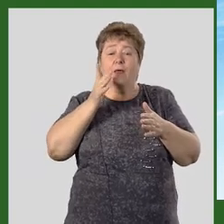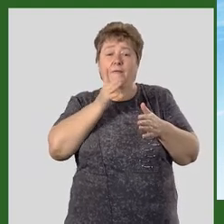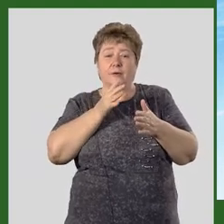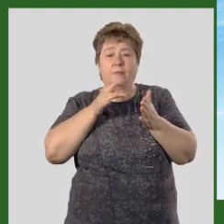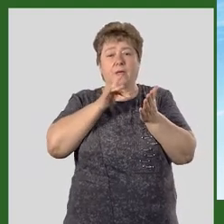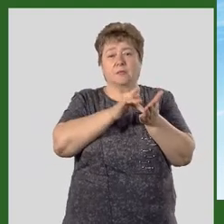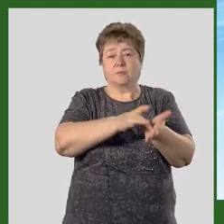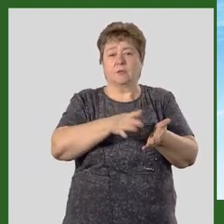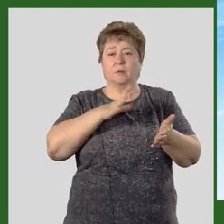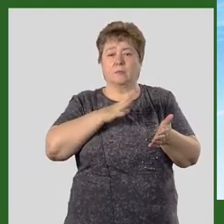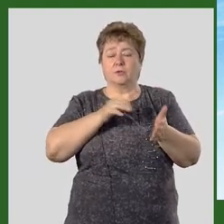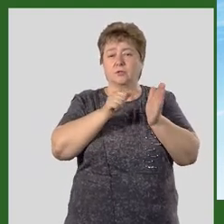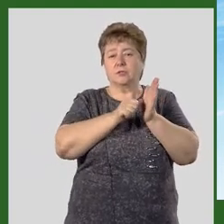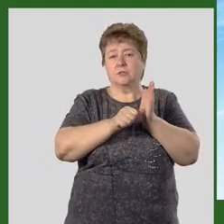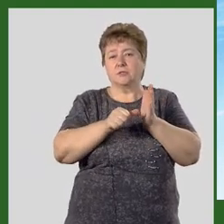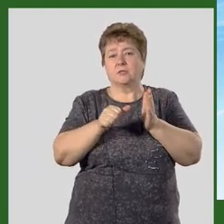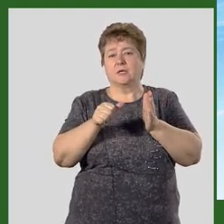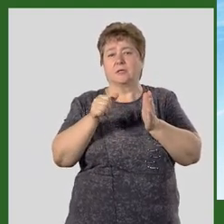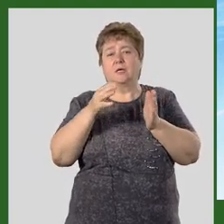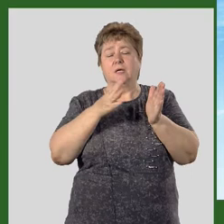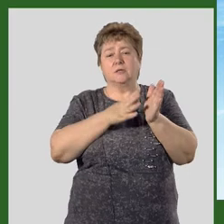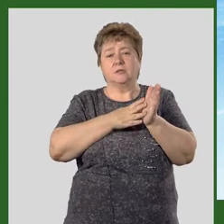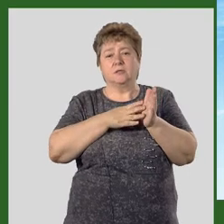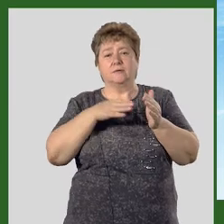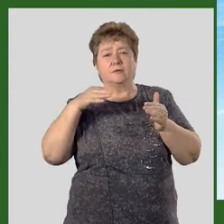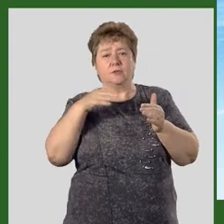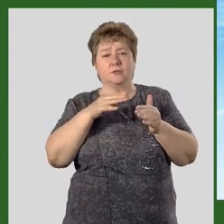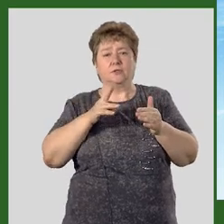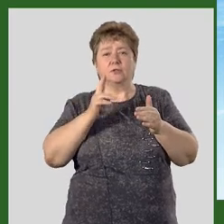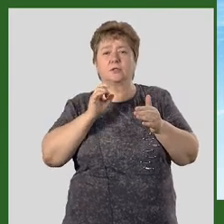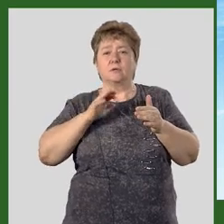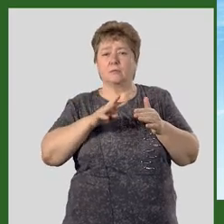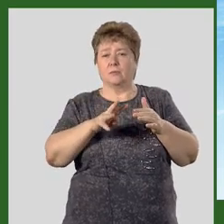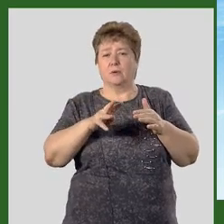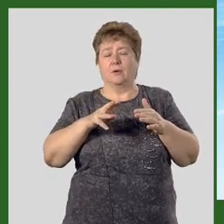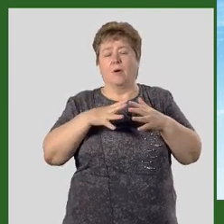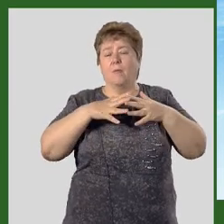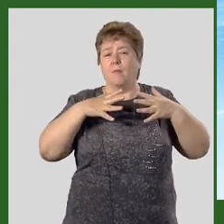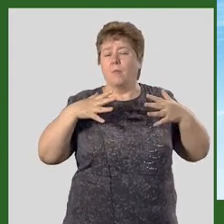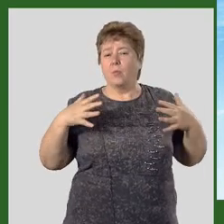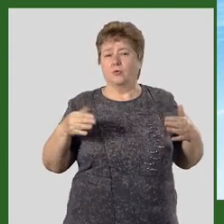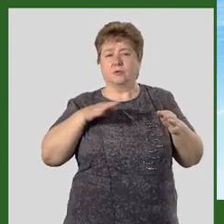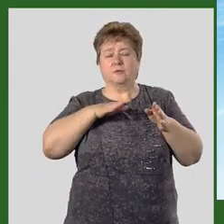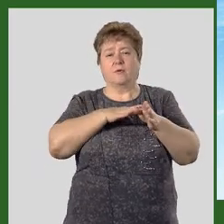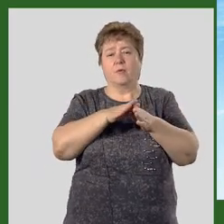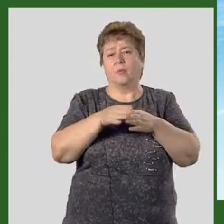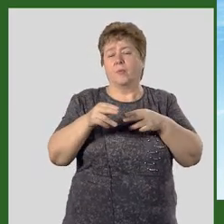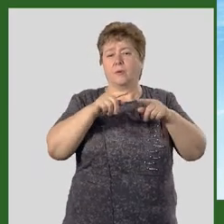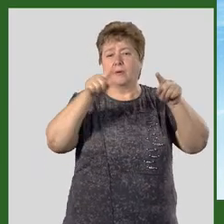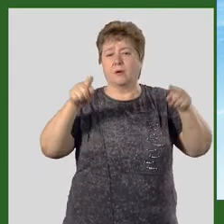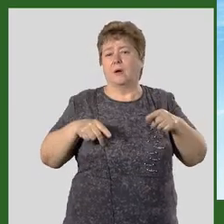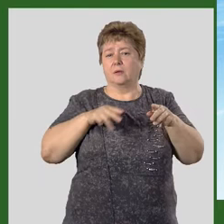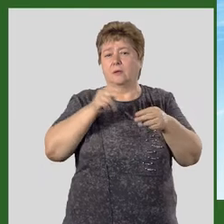экспедиции было пройдено 69 тысяч морских миль, выполнено множество